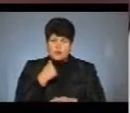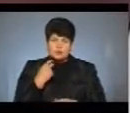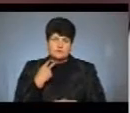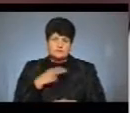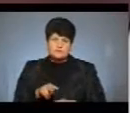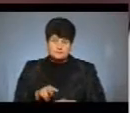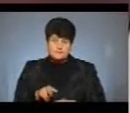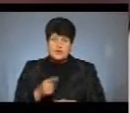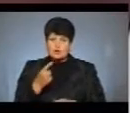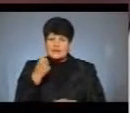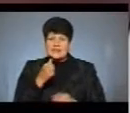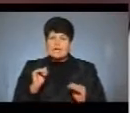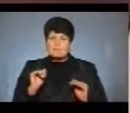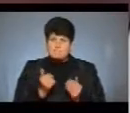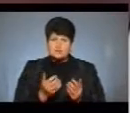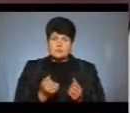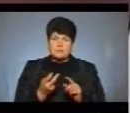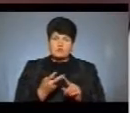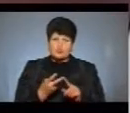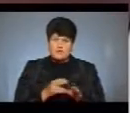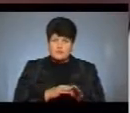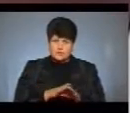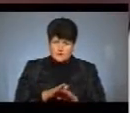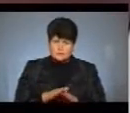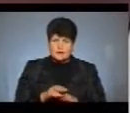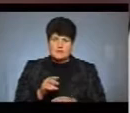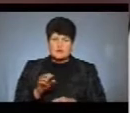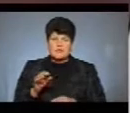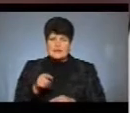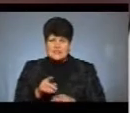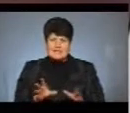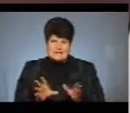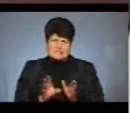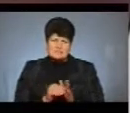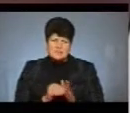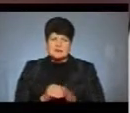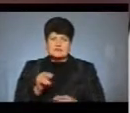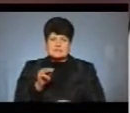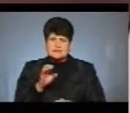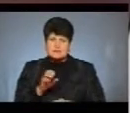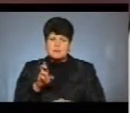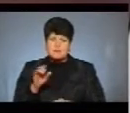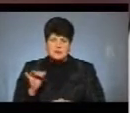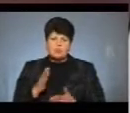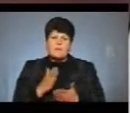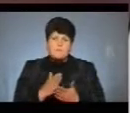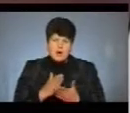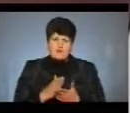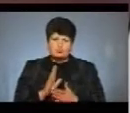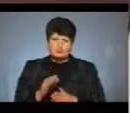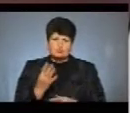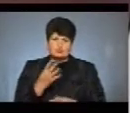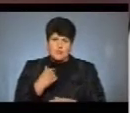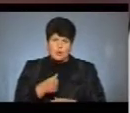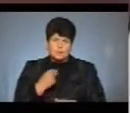волі. На рік менше отримав другий виконавець Олексій Цимбалюк, і їхній спільник Станіслав Бабенко мав відбувати покарання 4